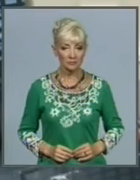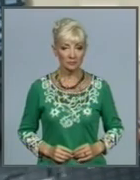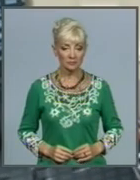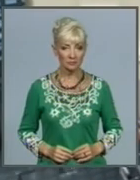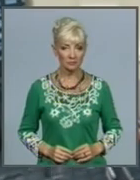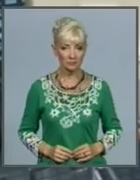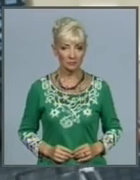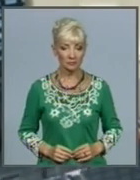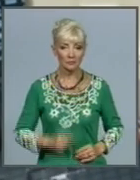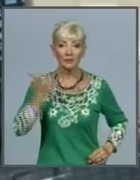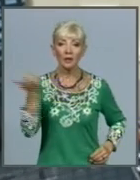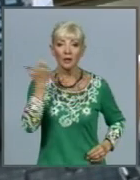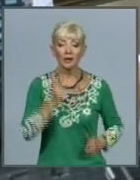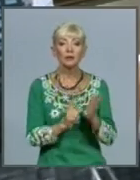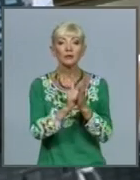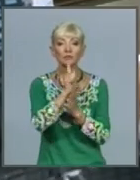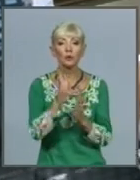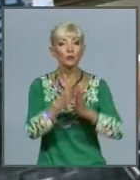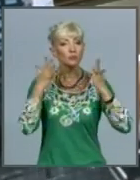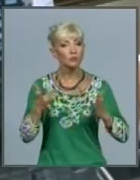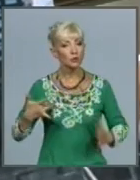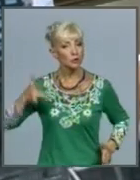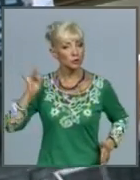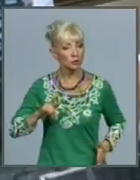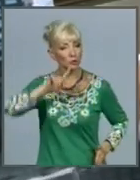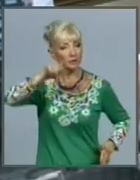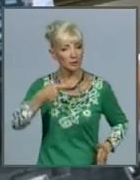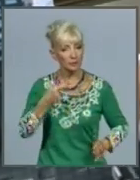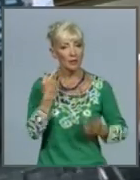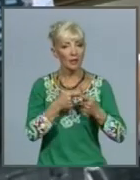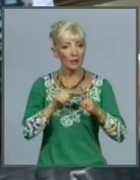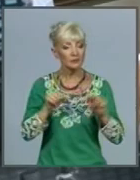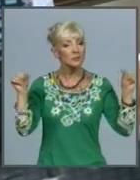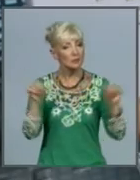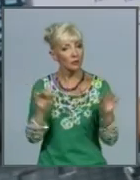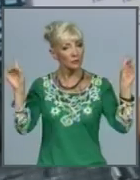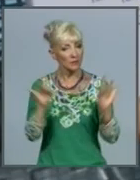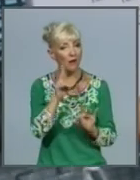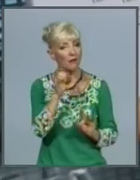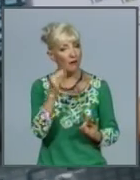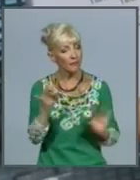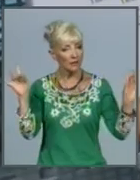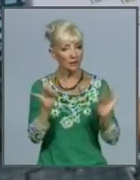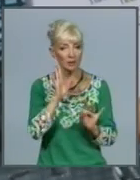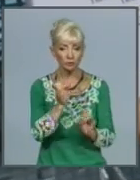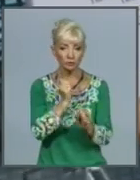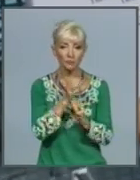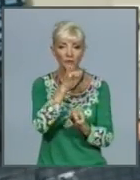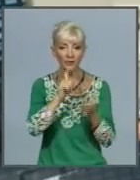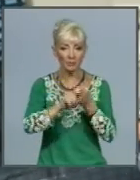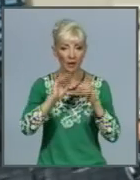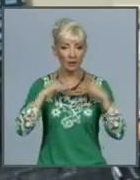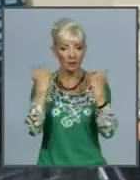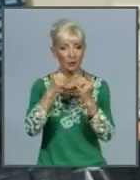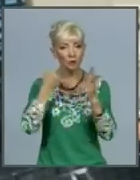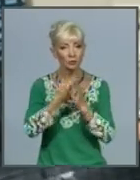Харків вводить нові, більш жорсткі вимоги до закладів громадського харчування. Кафе та ресторани працюватимуть під час карантину до 22 години.